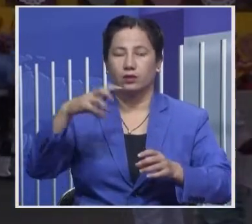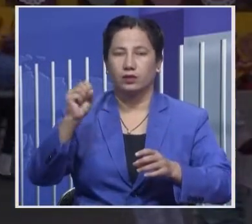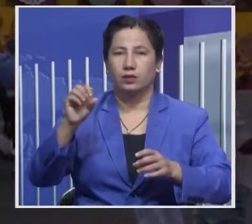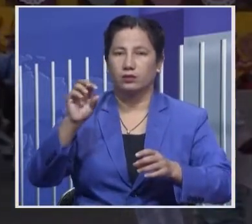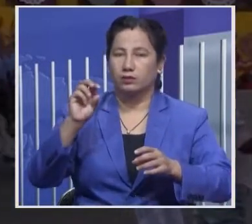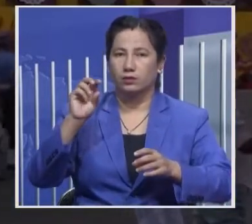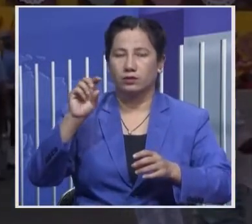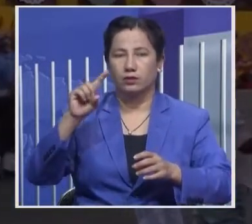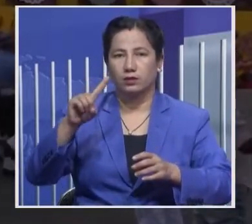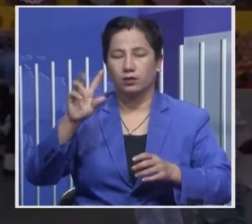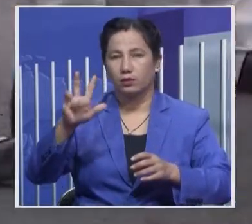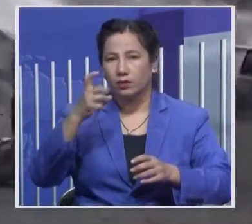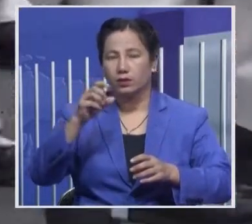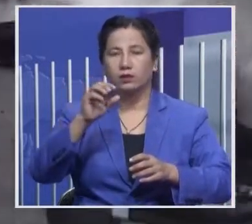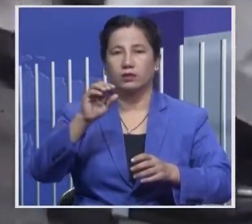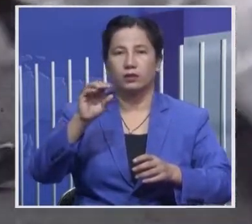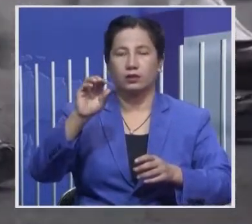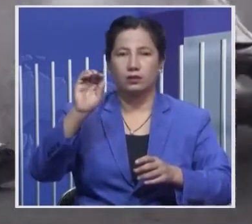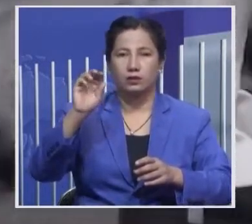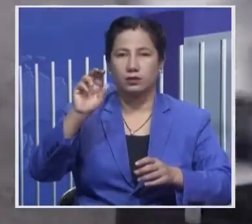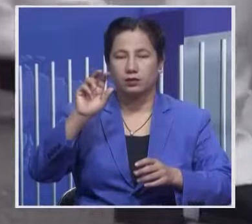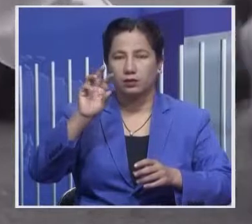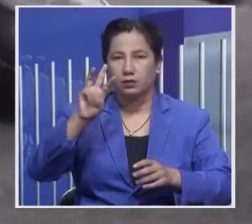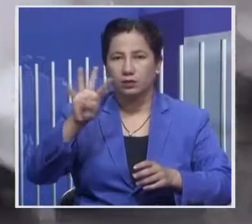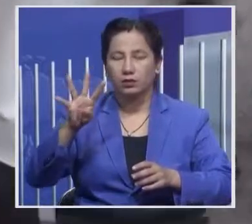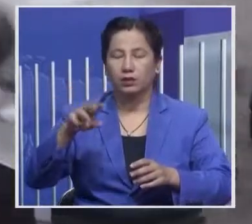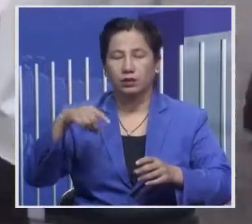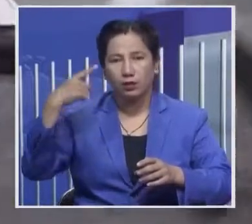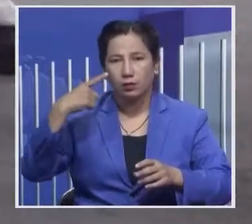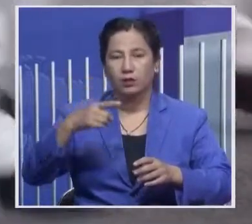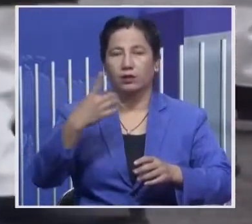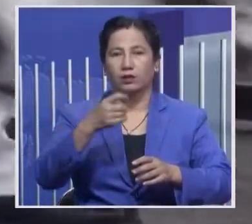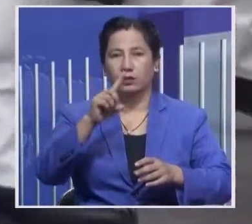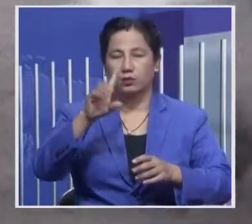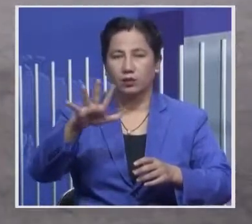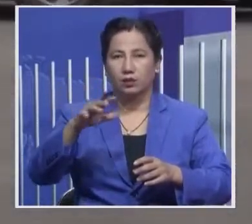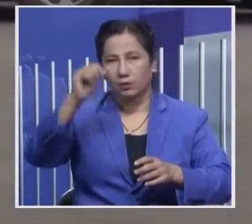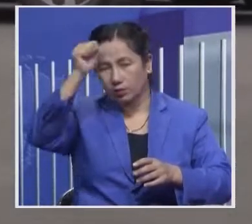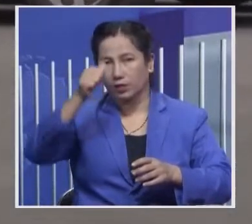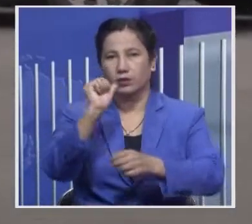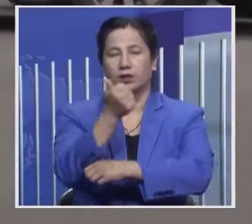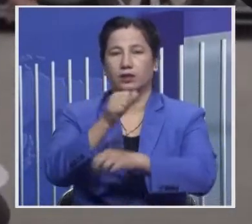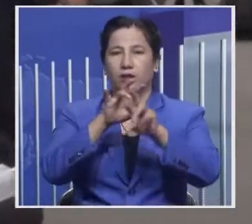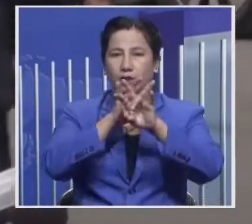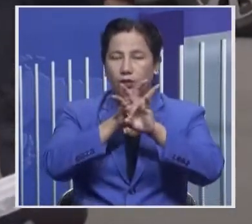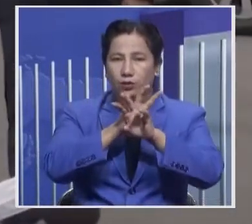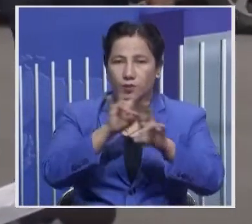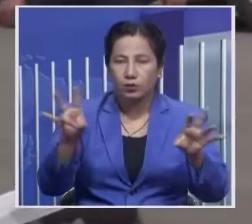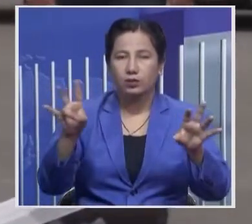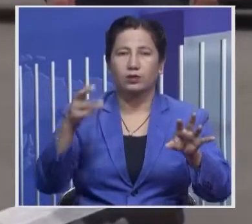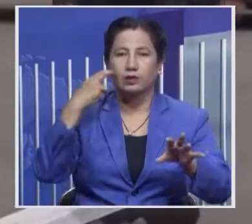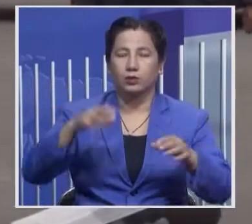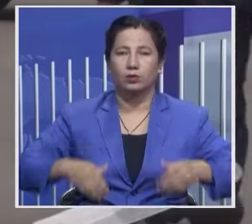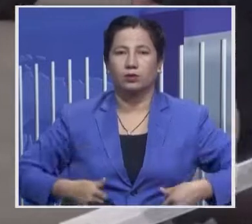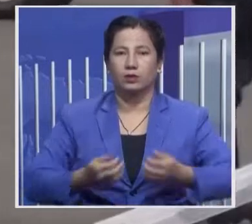ब्रिटिस शासकहरूको उपनिवेशबाट मुक्त भएको उपलक्ष्यमा हरेक वर्षको अगस्त 15 भारतमा राष्ट्रिय स्वतन्त्रता दिवस